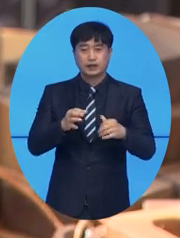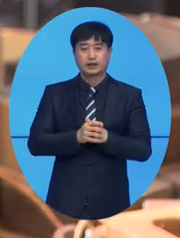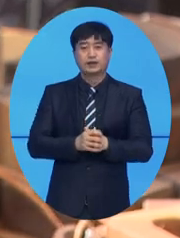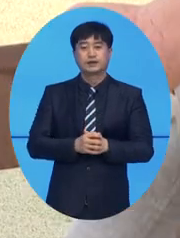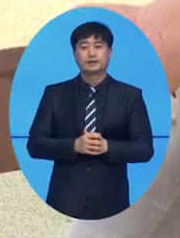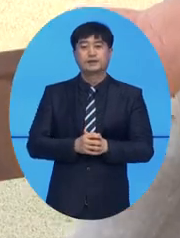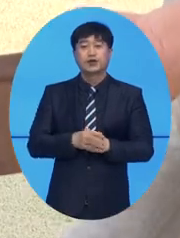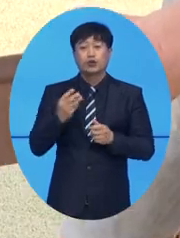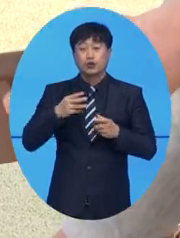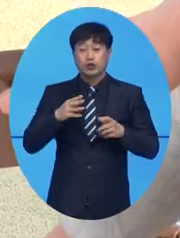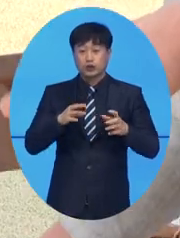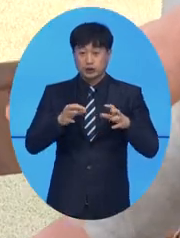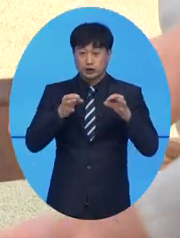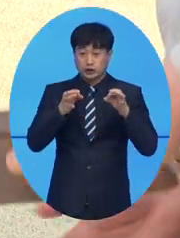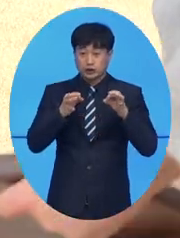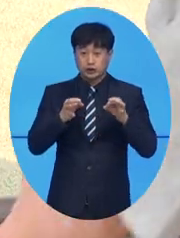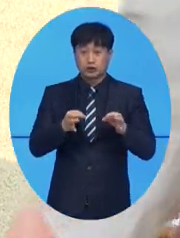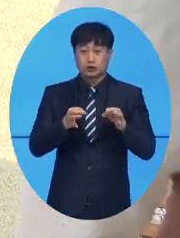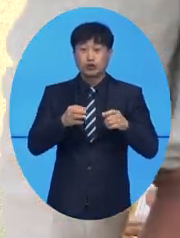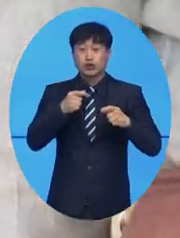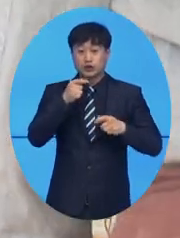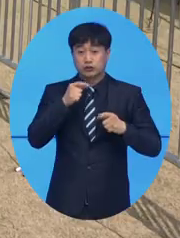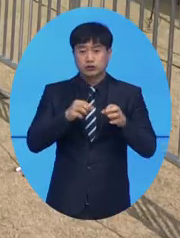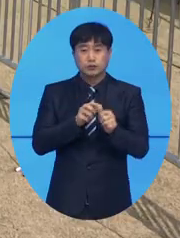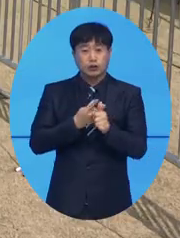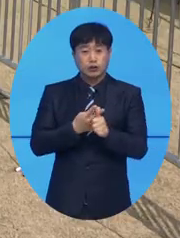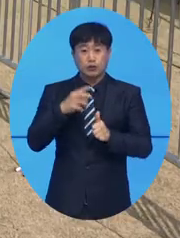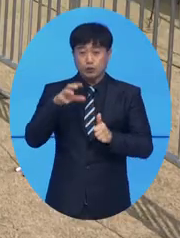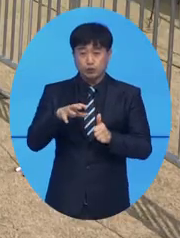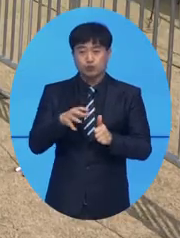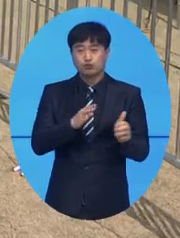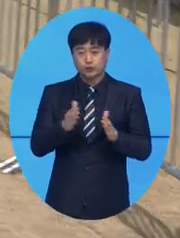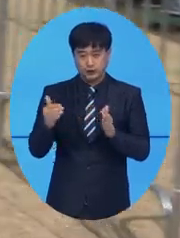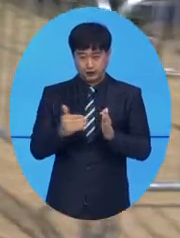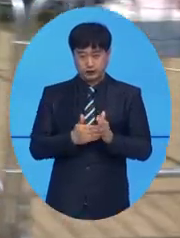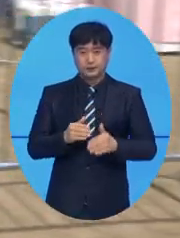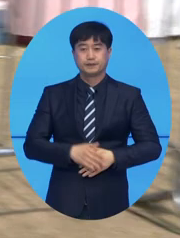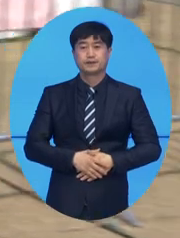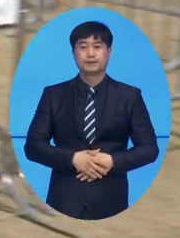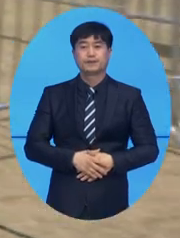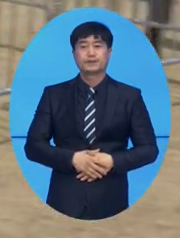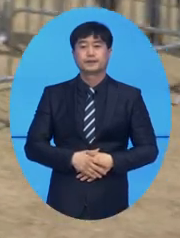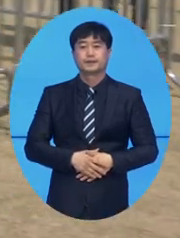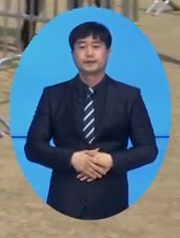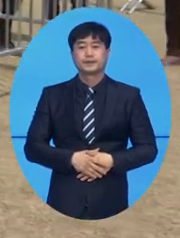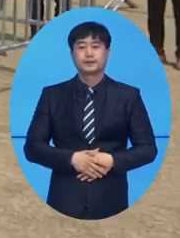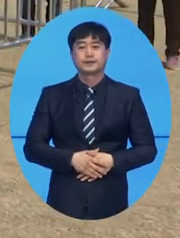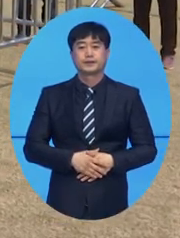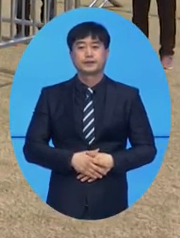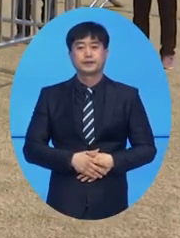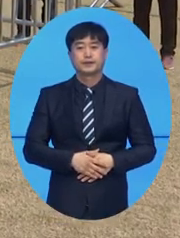농협 경기지역본부의 농산물 직거래 장터가 찾아옵니다. 경기CTV 최창순입니다.